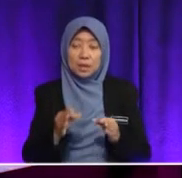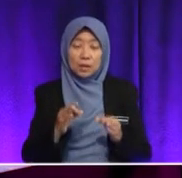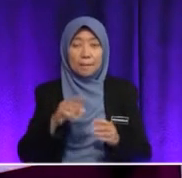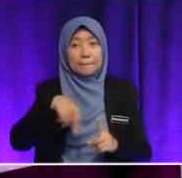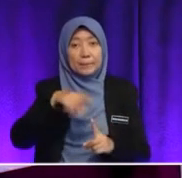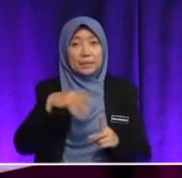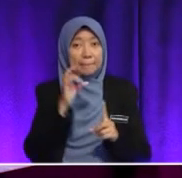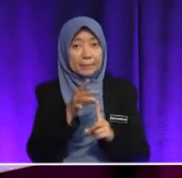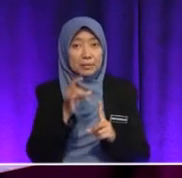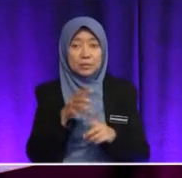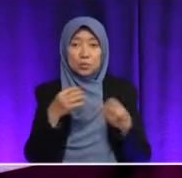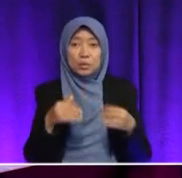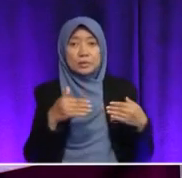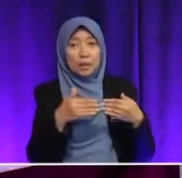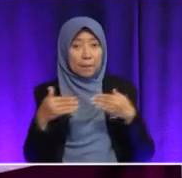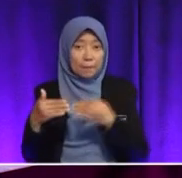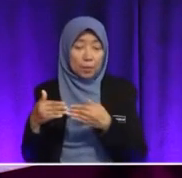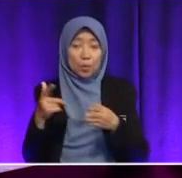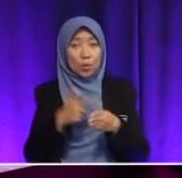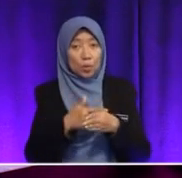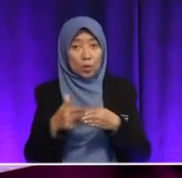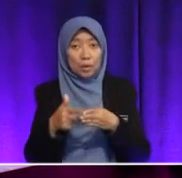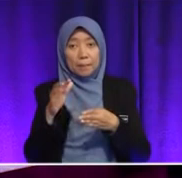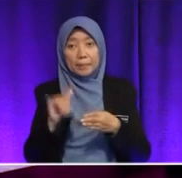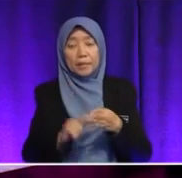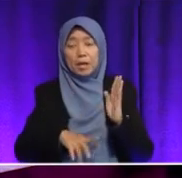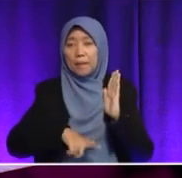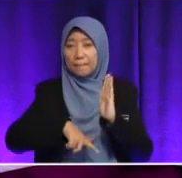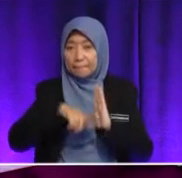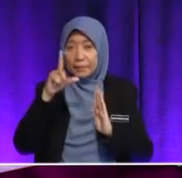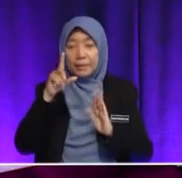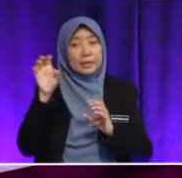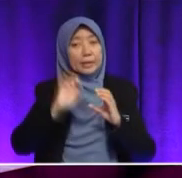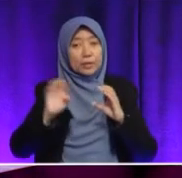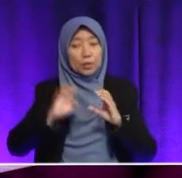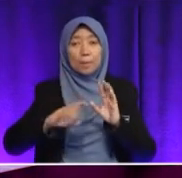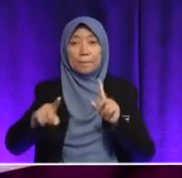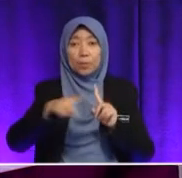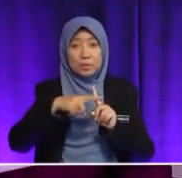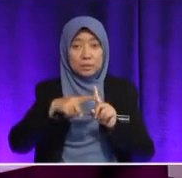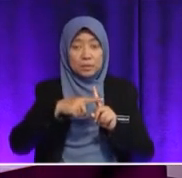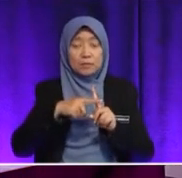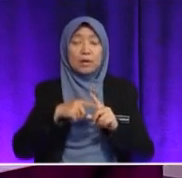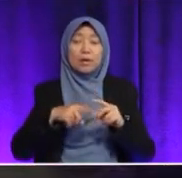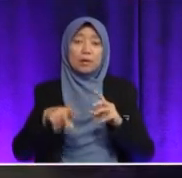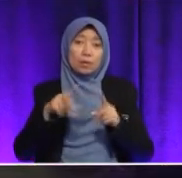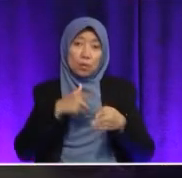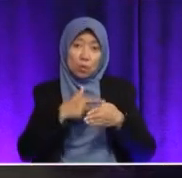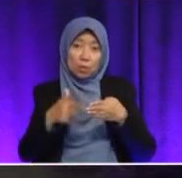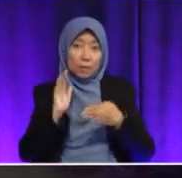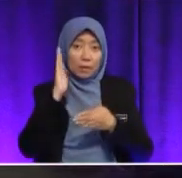besi ini the disambung pada logam yang lebih elektropositif logam tadi dia jadi